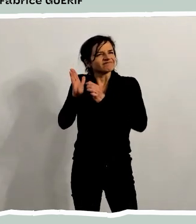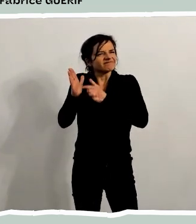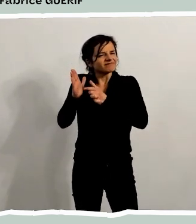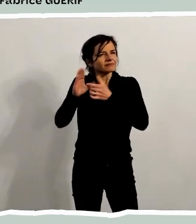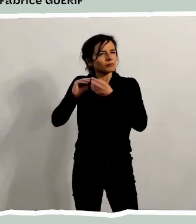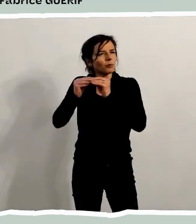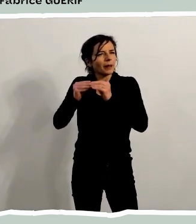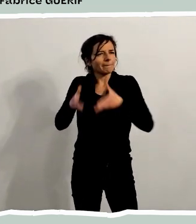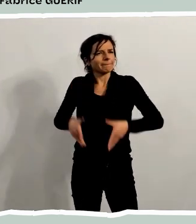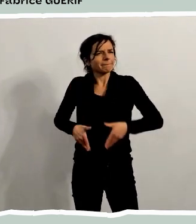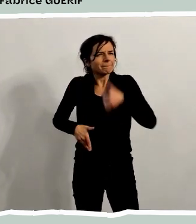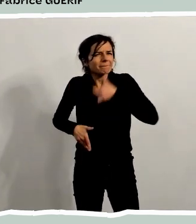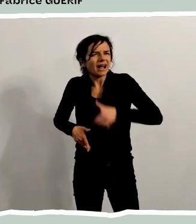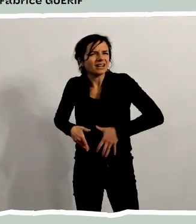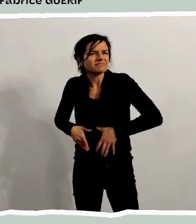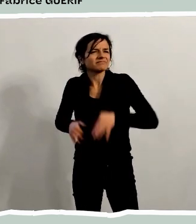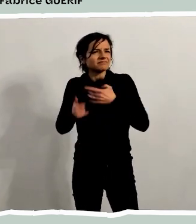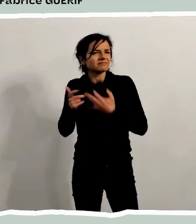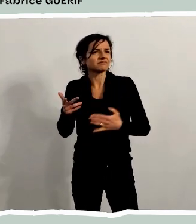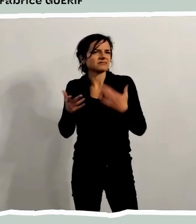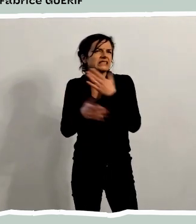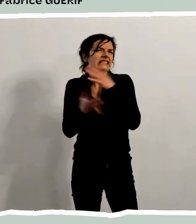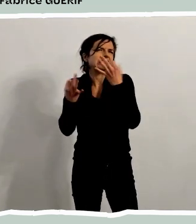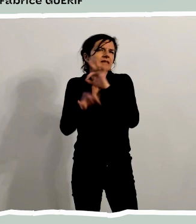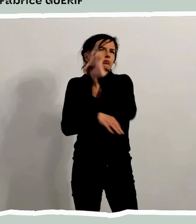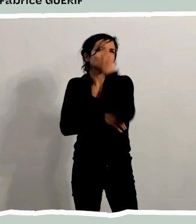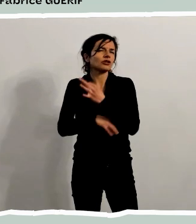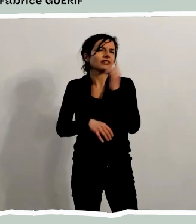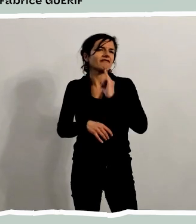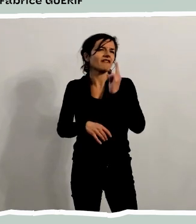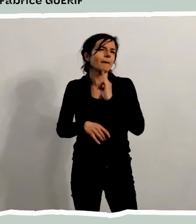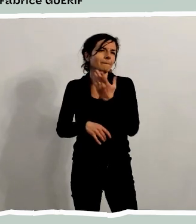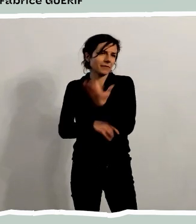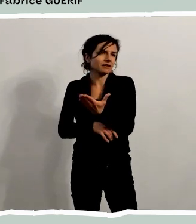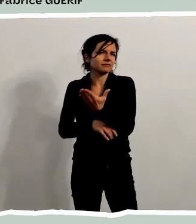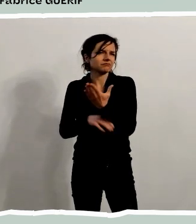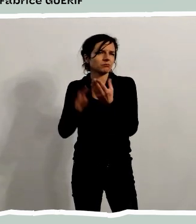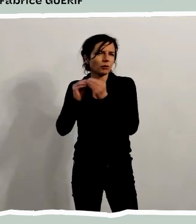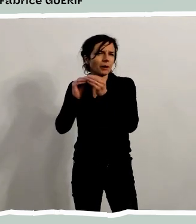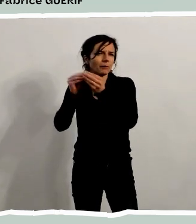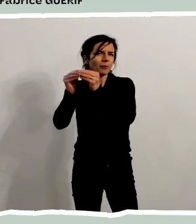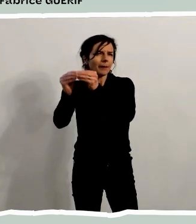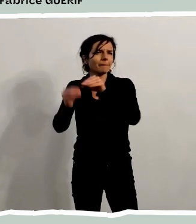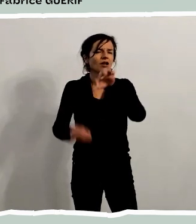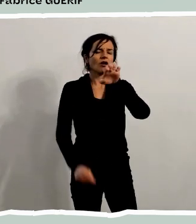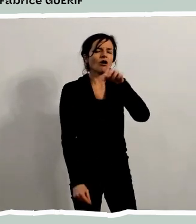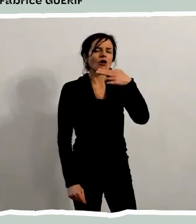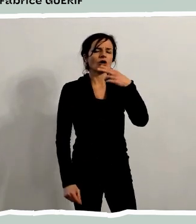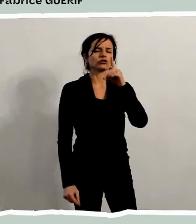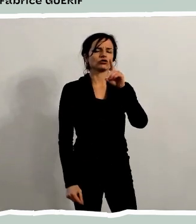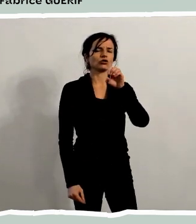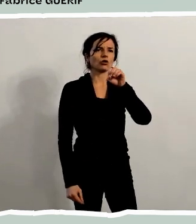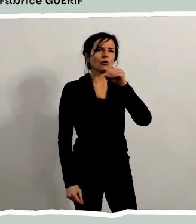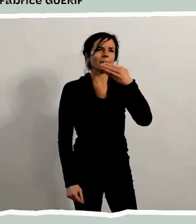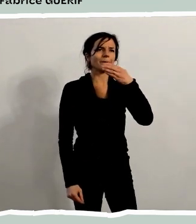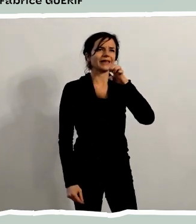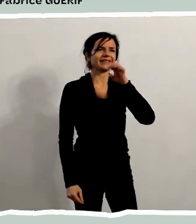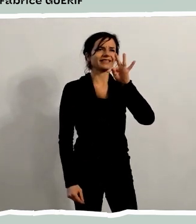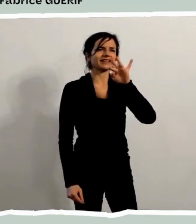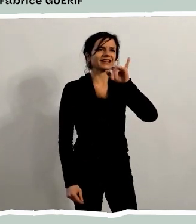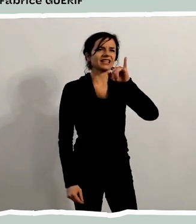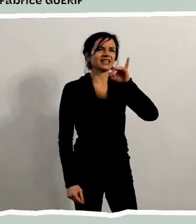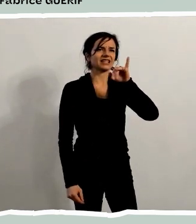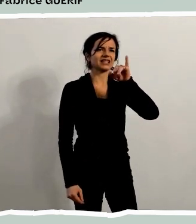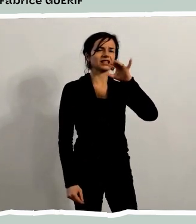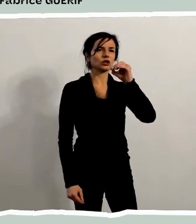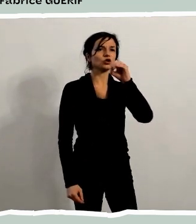des femmes, qui est très invalidante, qui peut provoquer donc toute une série donc de troubles